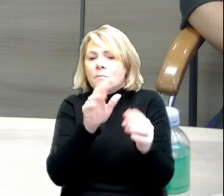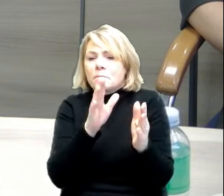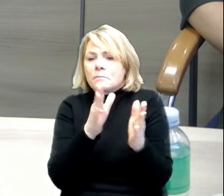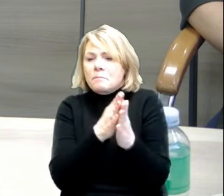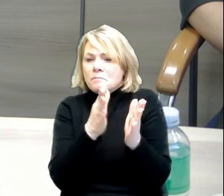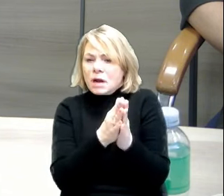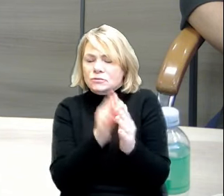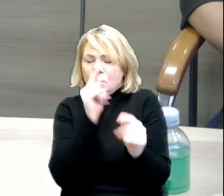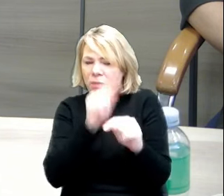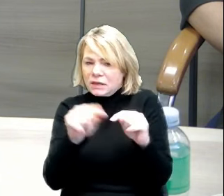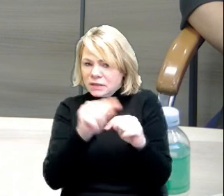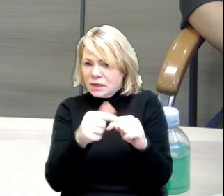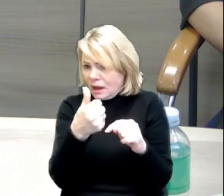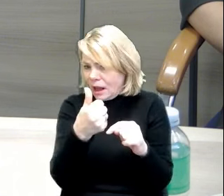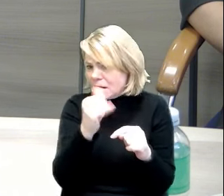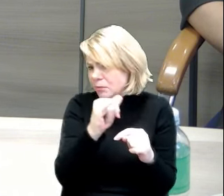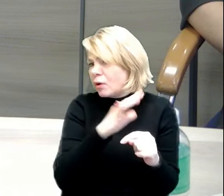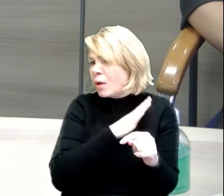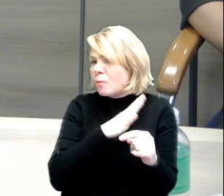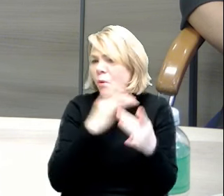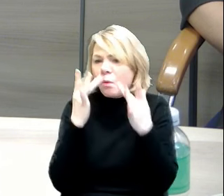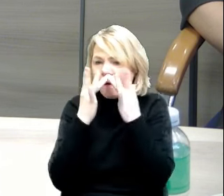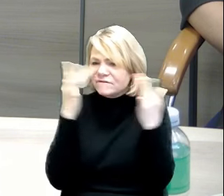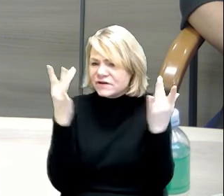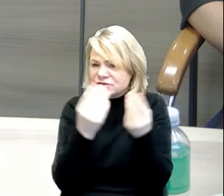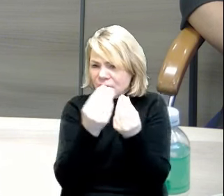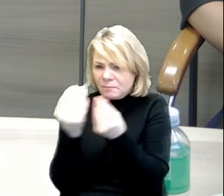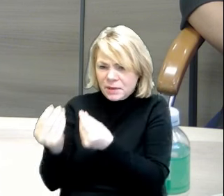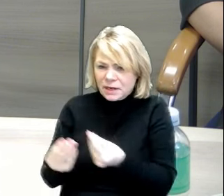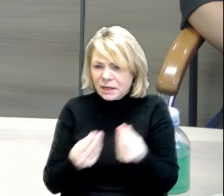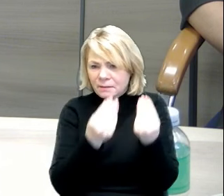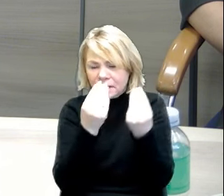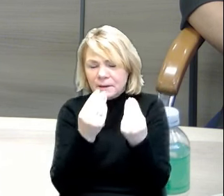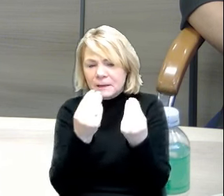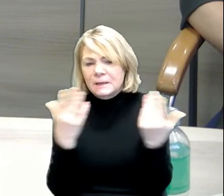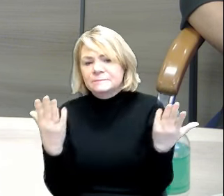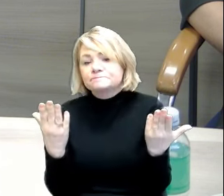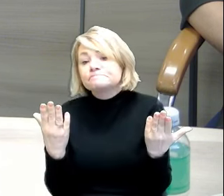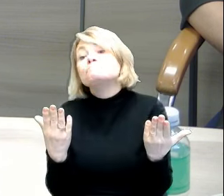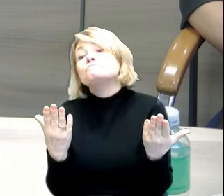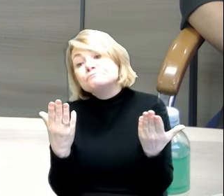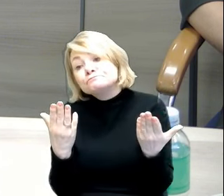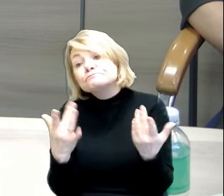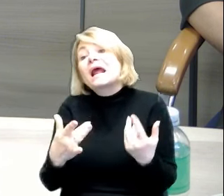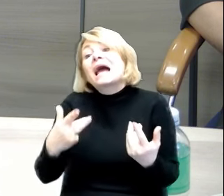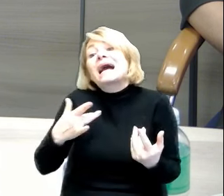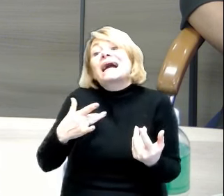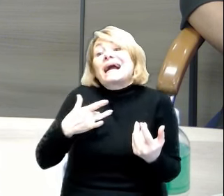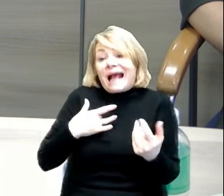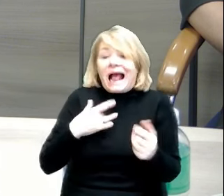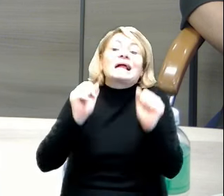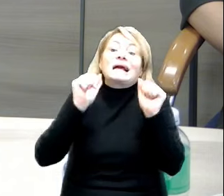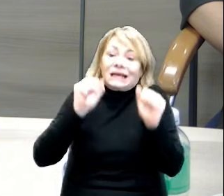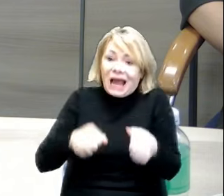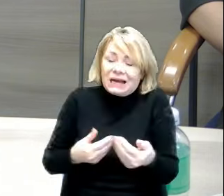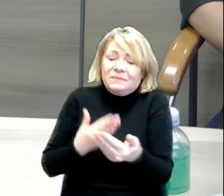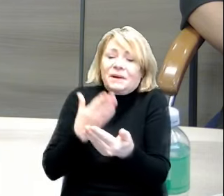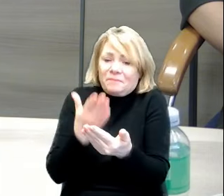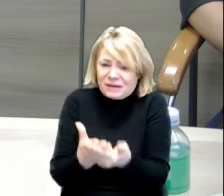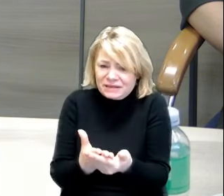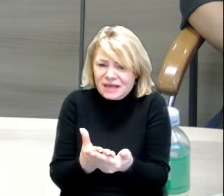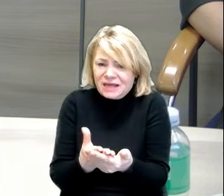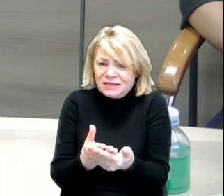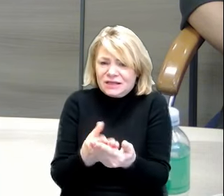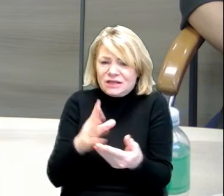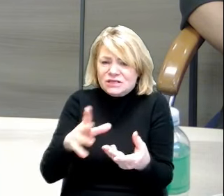neskelbiamų derybų būdu ir pateikiama yra išvada tuo tai nu gerai galima turbūt tokią išvadą pateikti ir čia matyt laiko klausimas kada